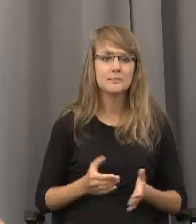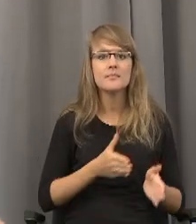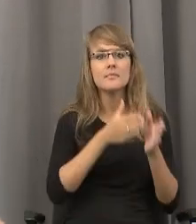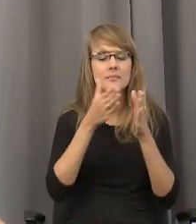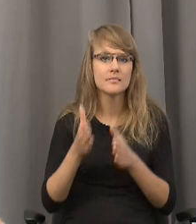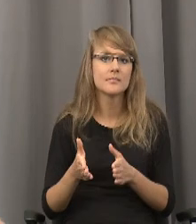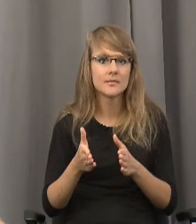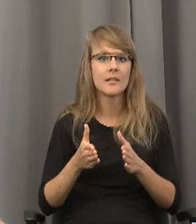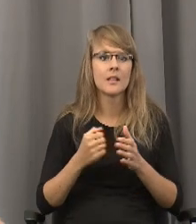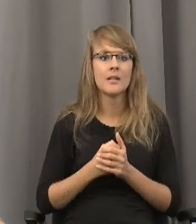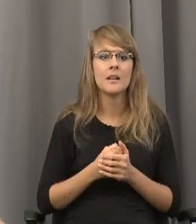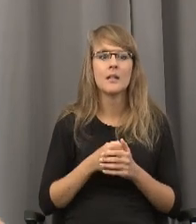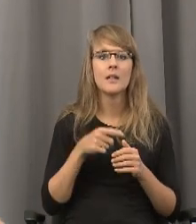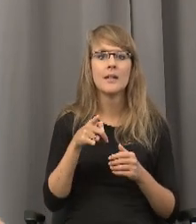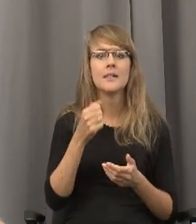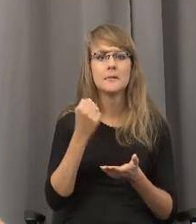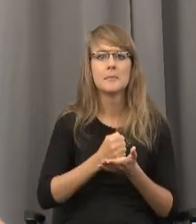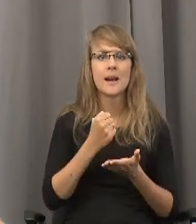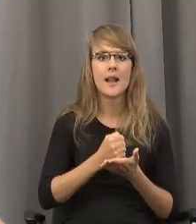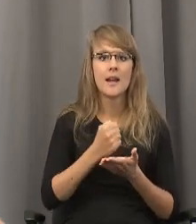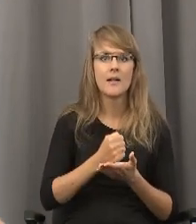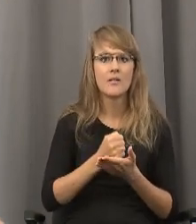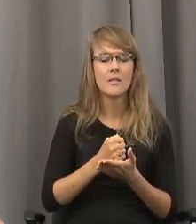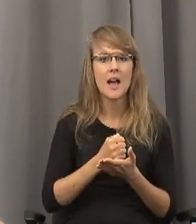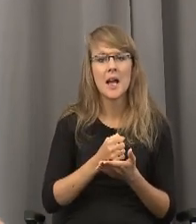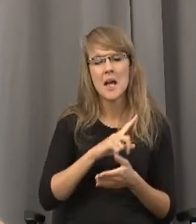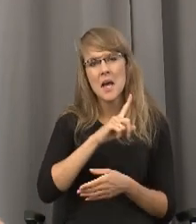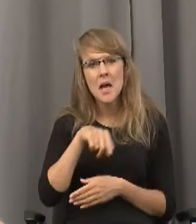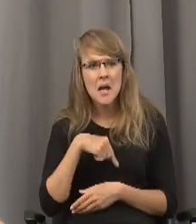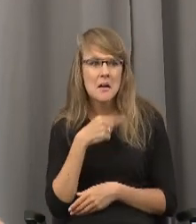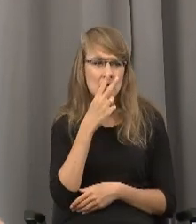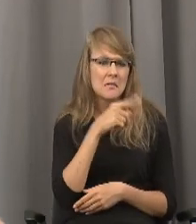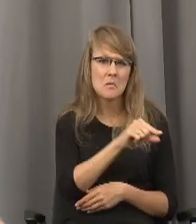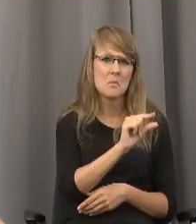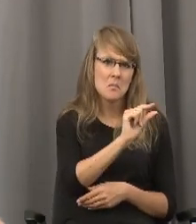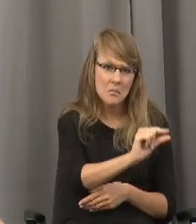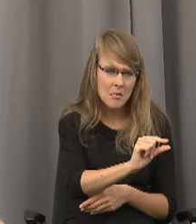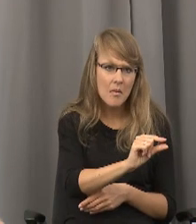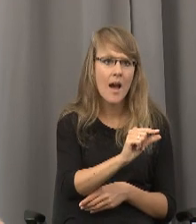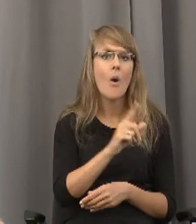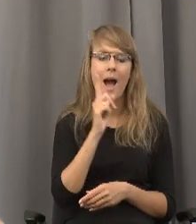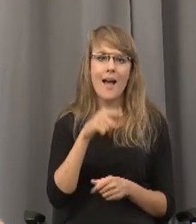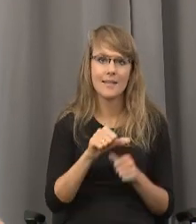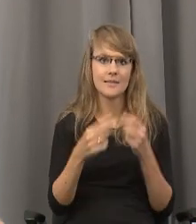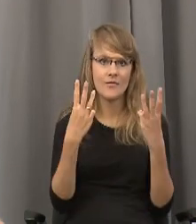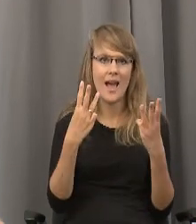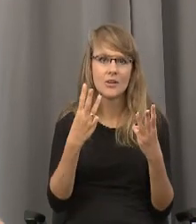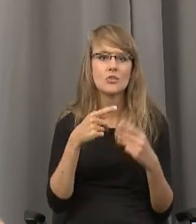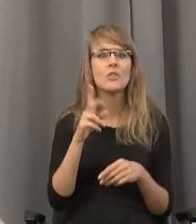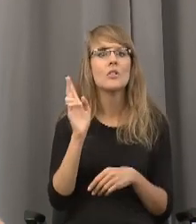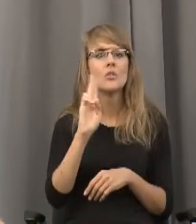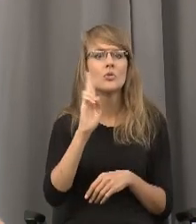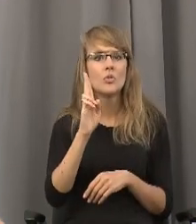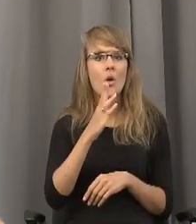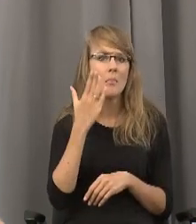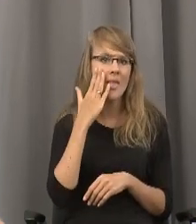dotyczy sprawy w naszej kontroli marginalnej, ale ważnej dla bezpieczeństwa pensjonariuszy niektórych placówek